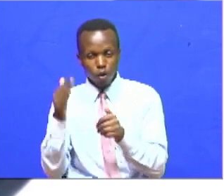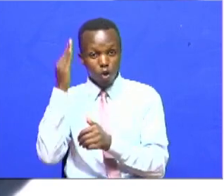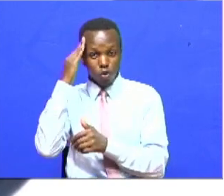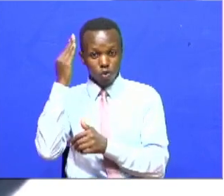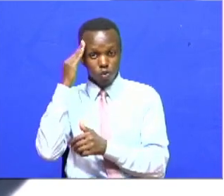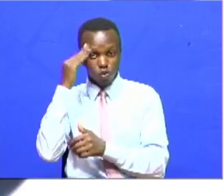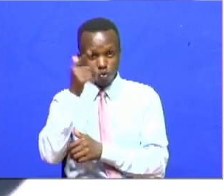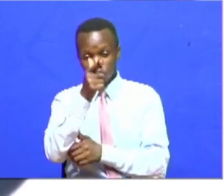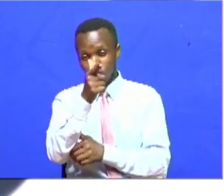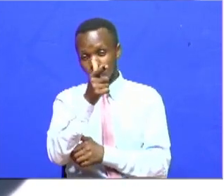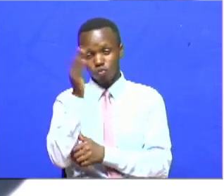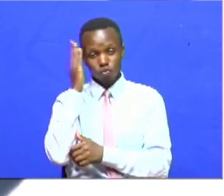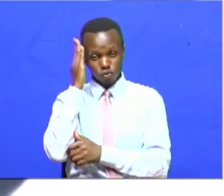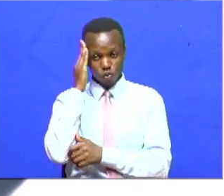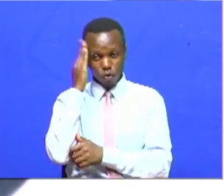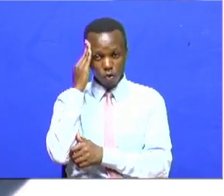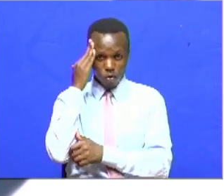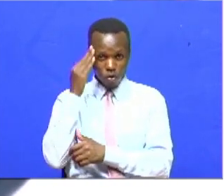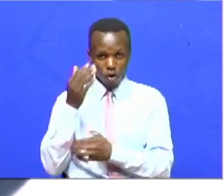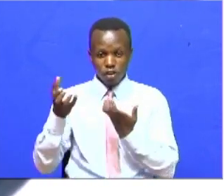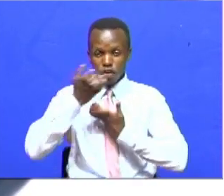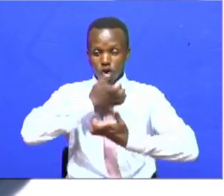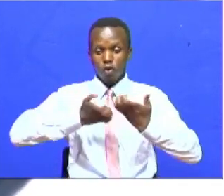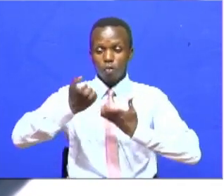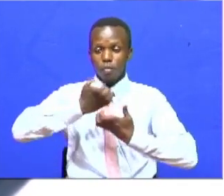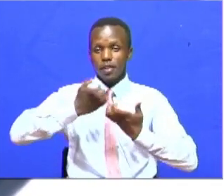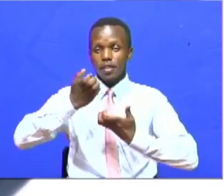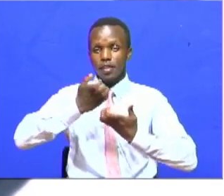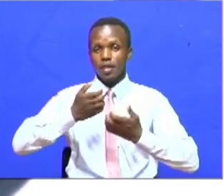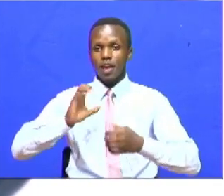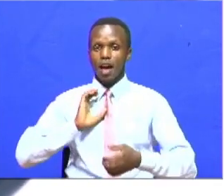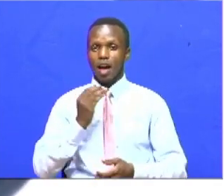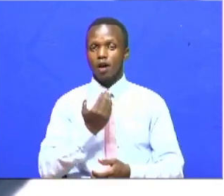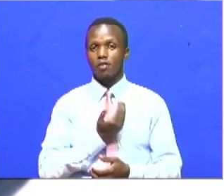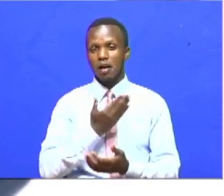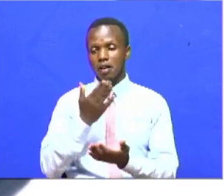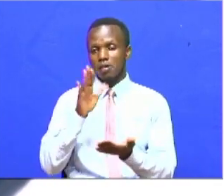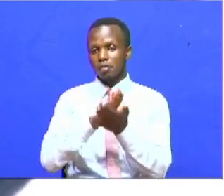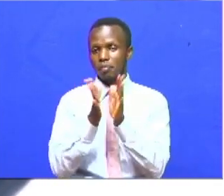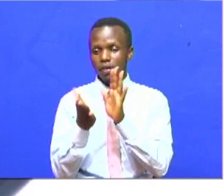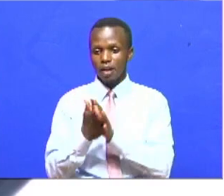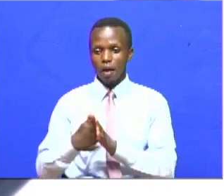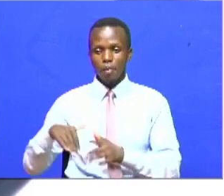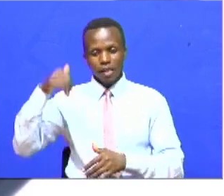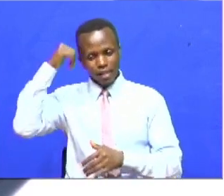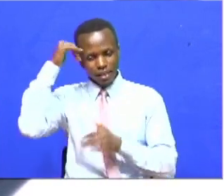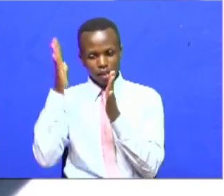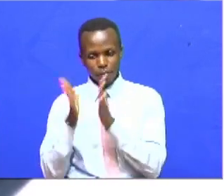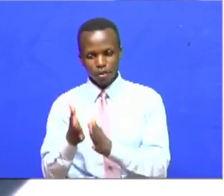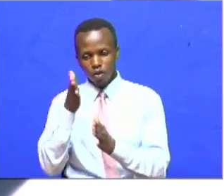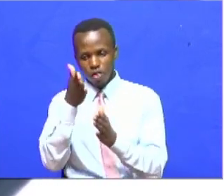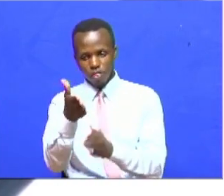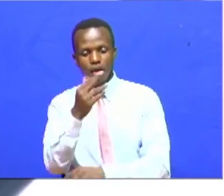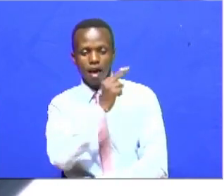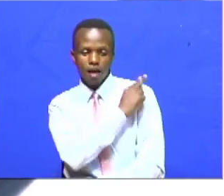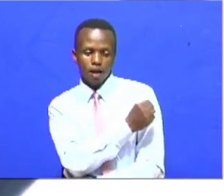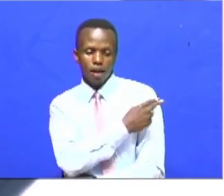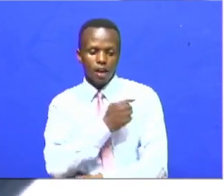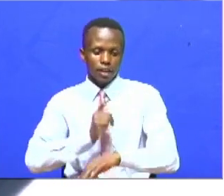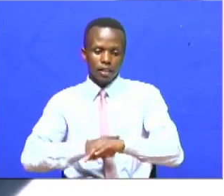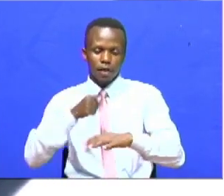nyinyi mnajua, hii uchumi wa Kenya ni kama mgonjwa akiwa hospitali. Tulipoingia